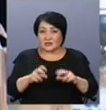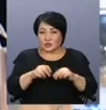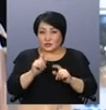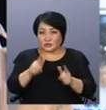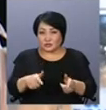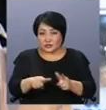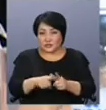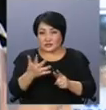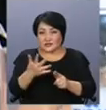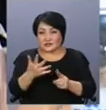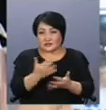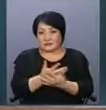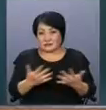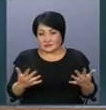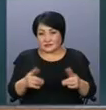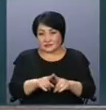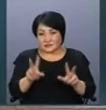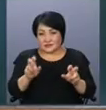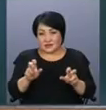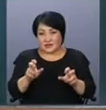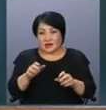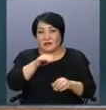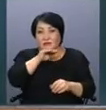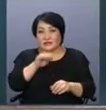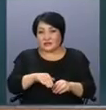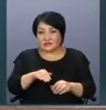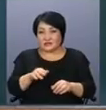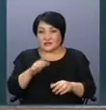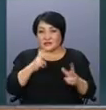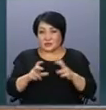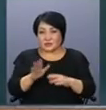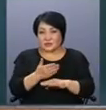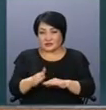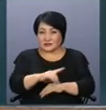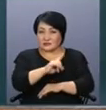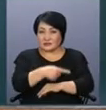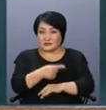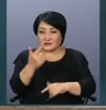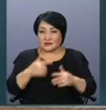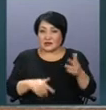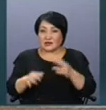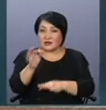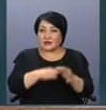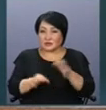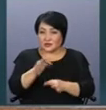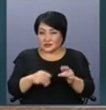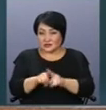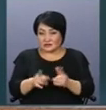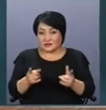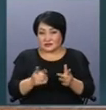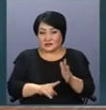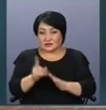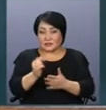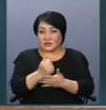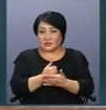әліппей нұсқасы профессорлар мен студенттер арасында қызу талқылануда. Осы ретте ең оңтайлы нұсқасын таңдап, тайға тамба басқанда бекіту